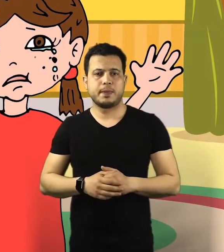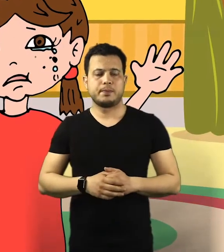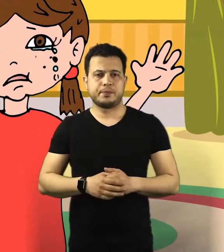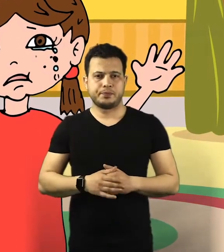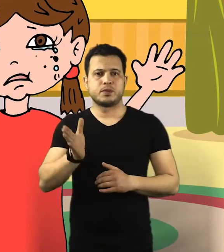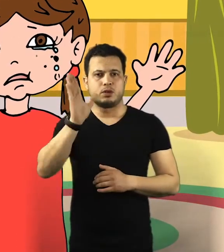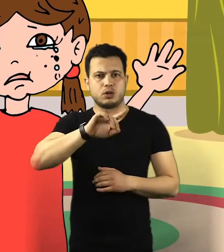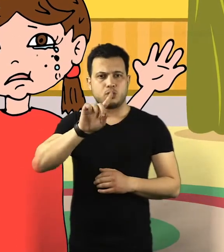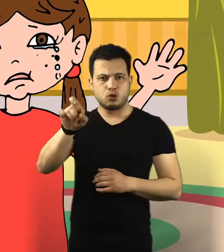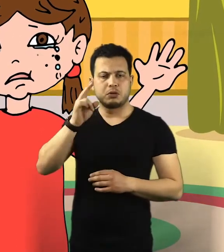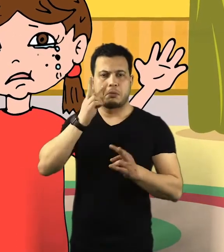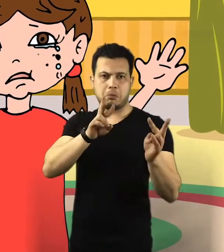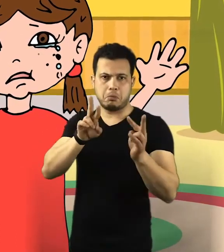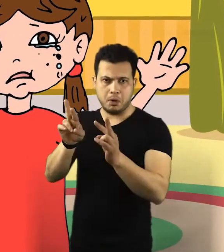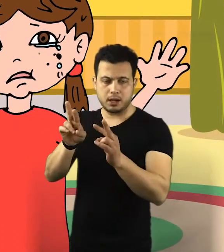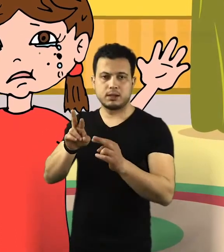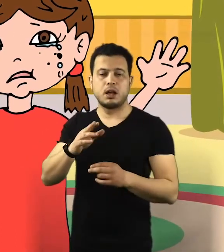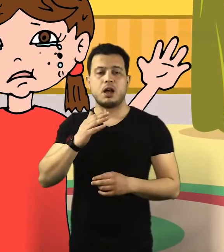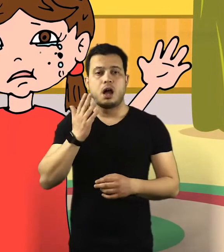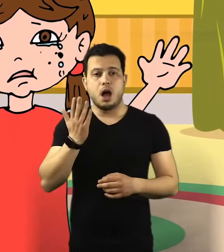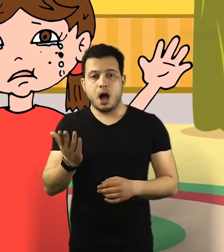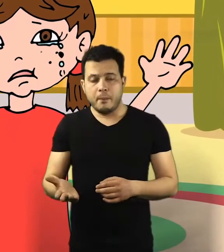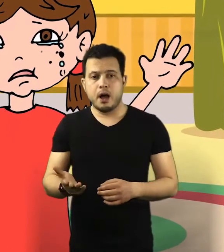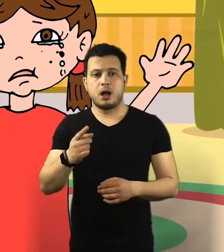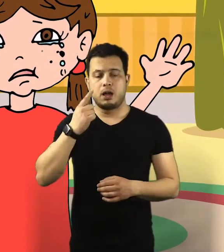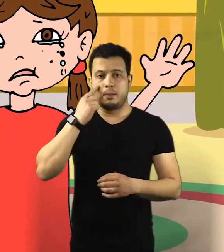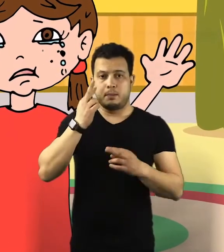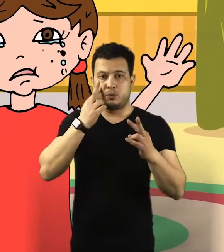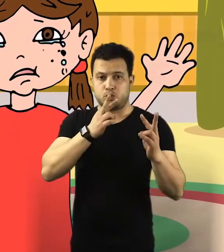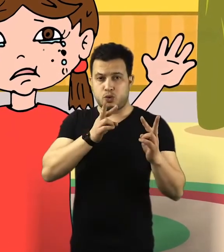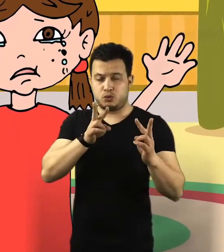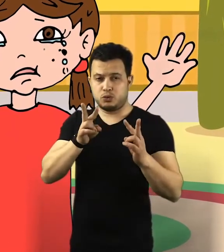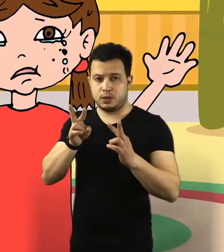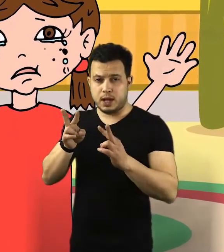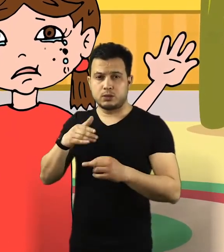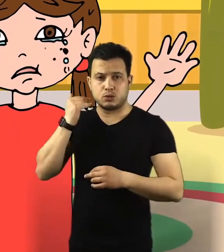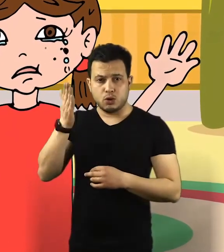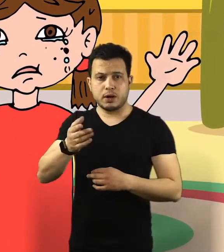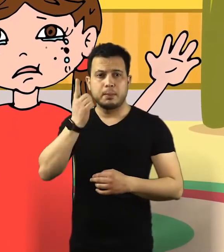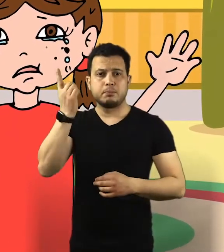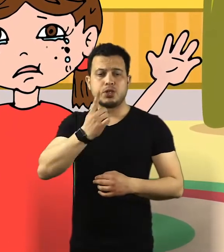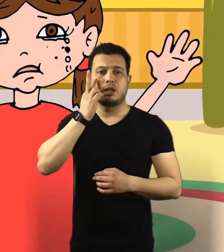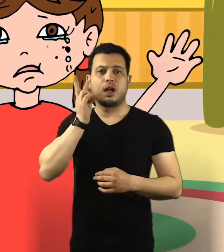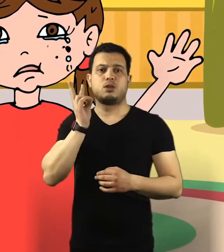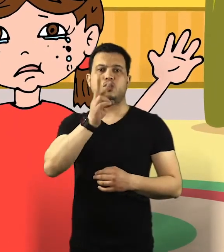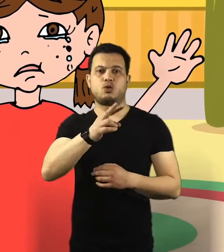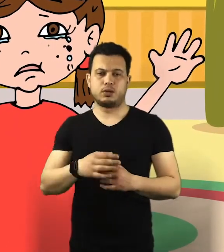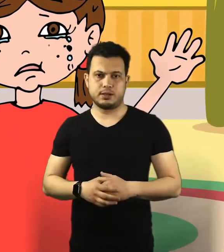Diyerek onlara döndü Ancak onlara doğru döndüklerinde bir de ne görsünler?